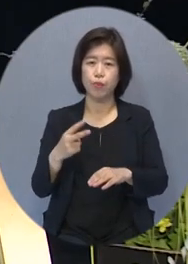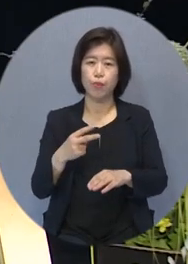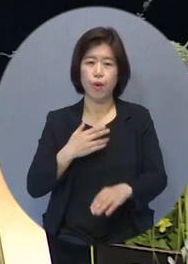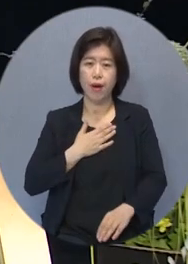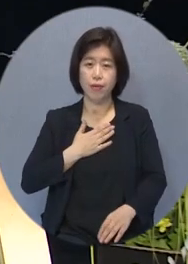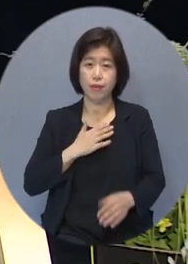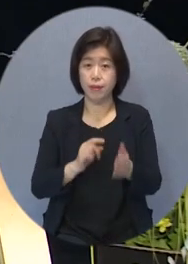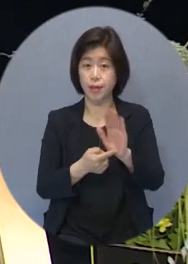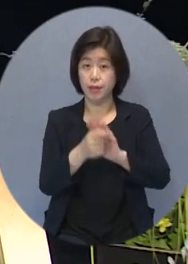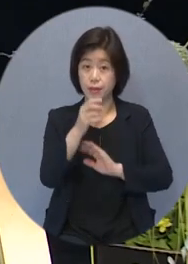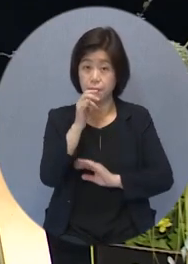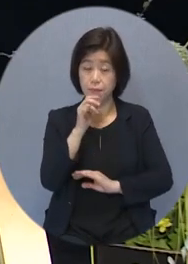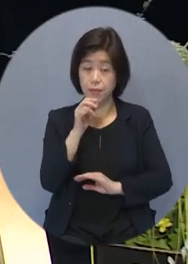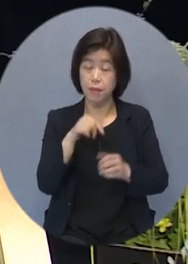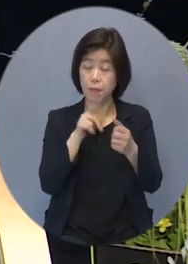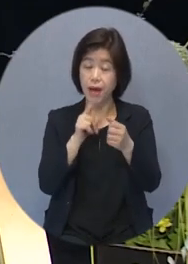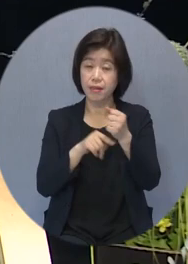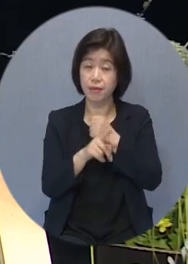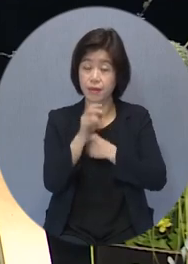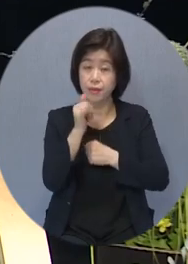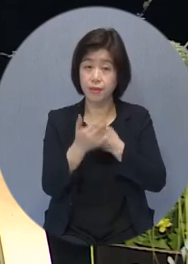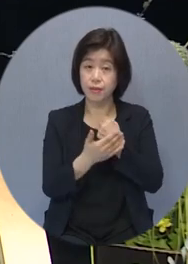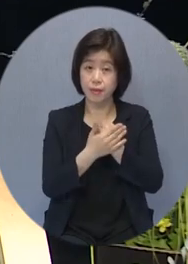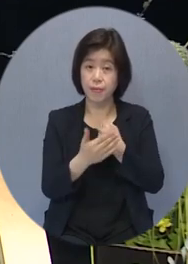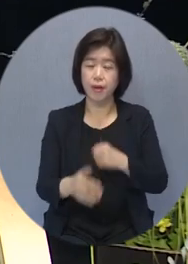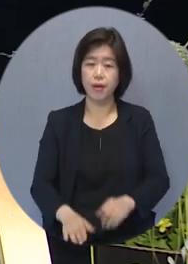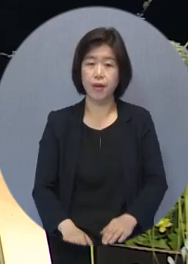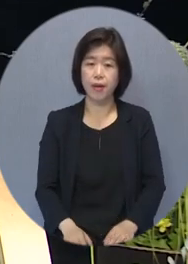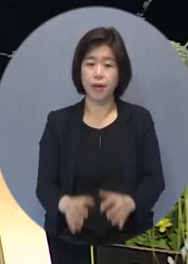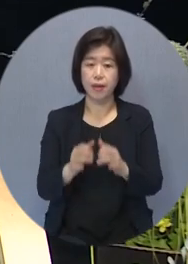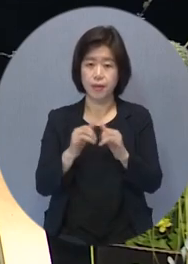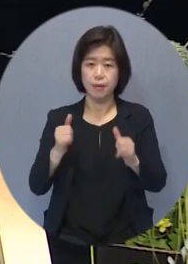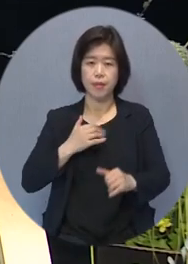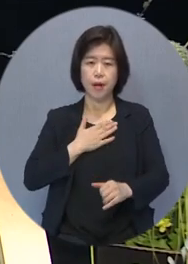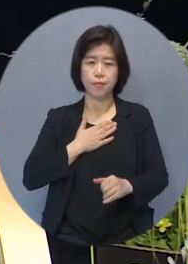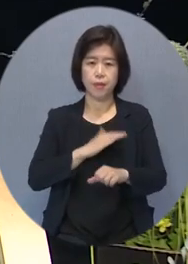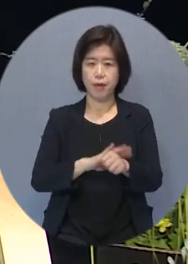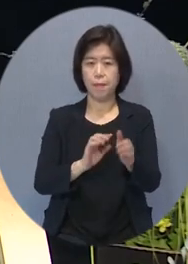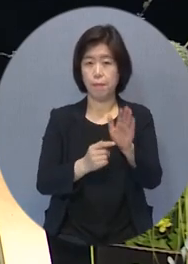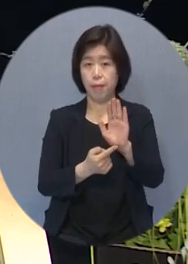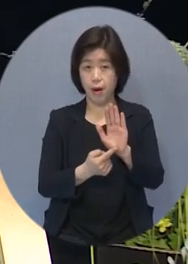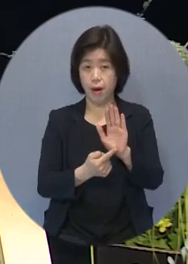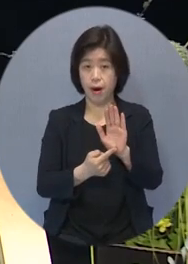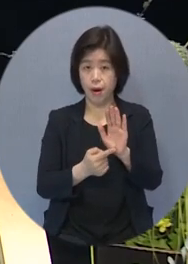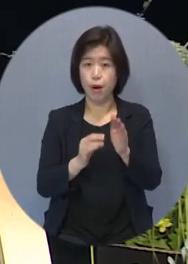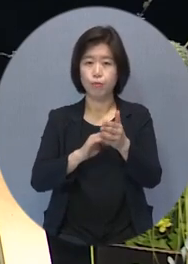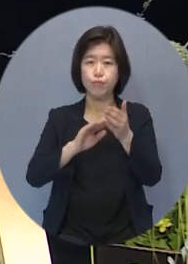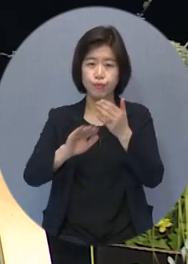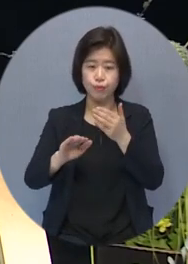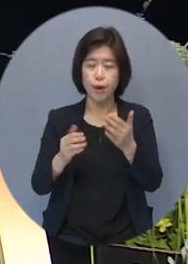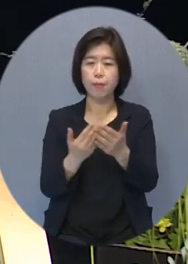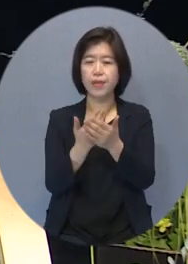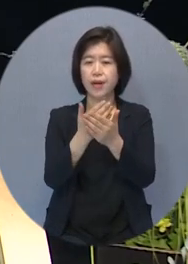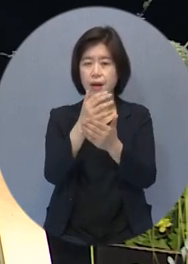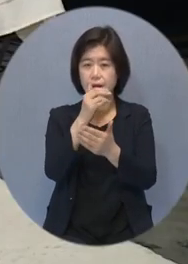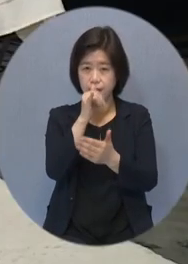서정을 표현함으로써 생겨나고 진화하는 실체적 존재랄 수